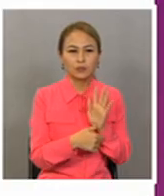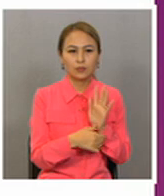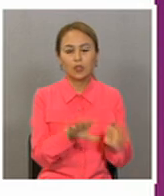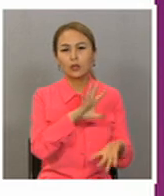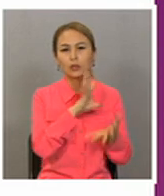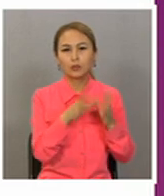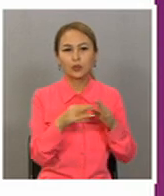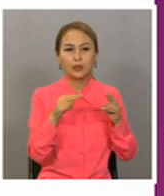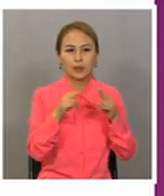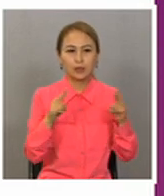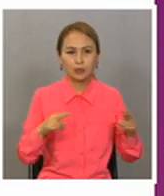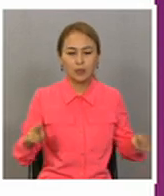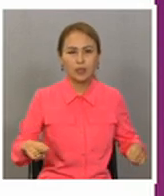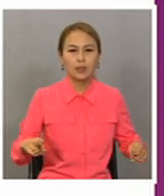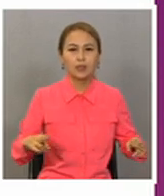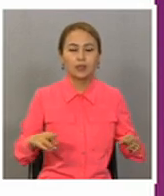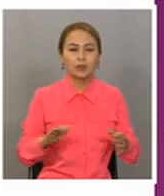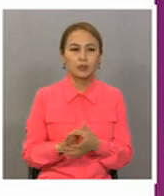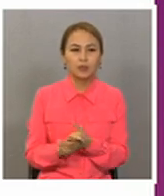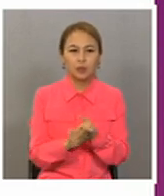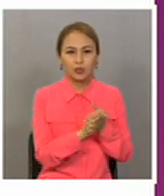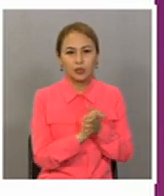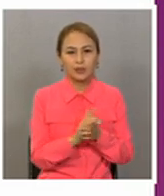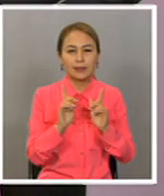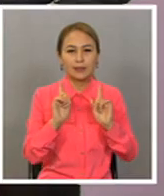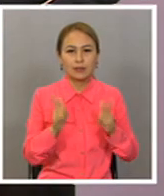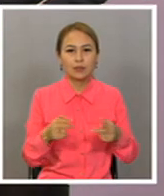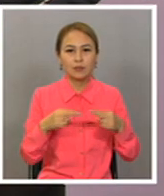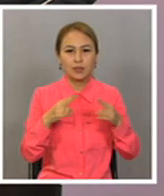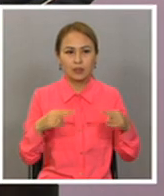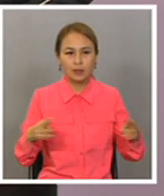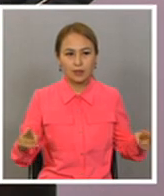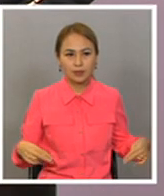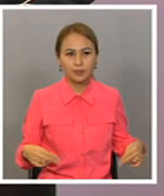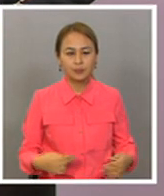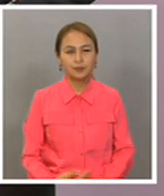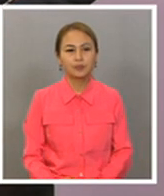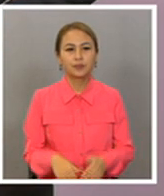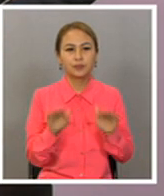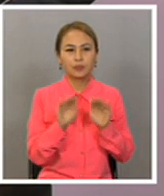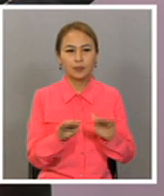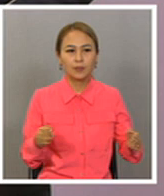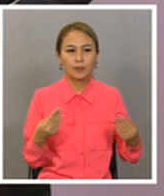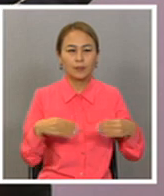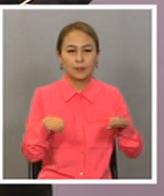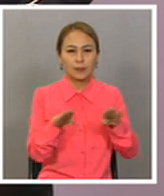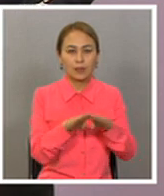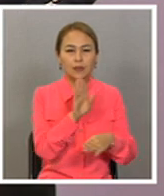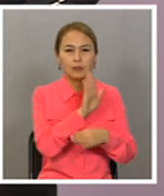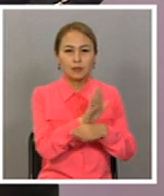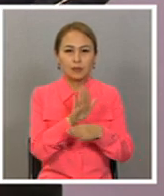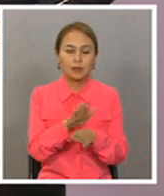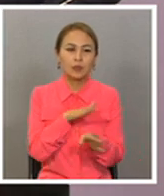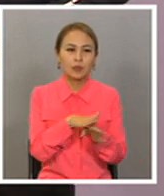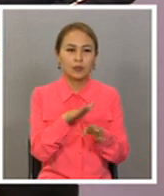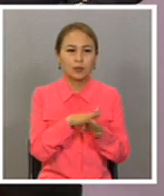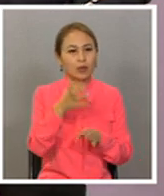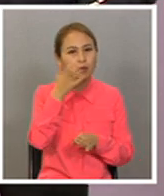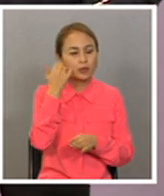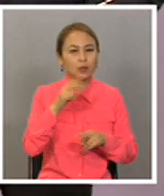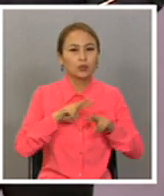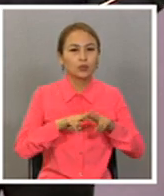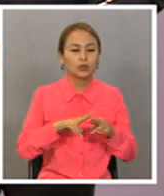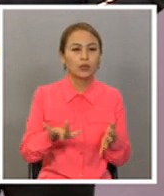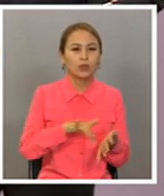ғимарат бейбітшілік және келісім сарайы. Балалар, бұл тапсырманы орындау арқылы Нұр-Сұлтан